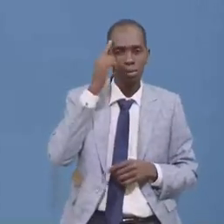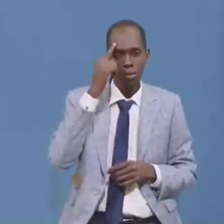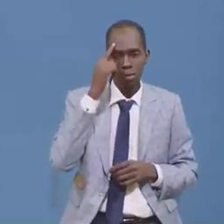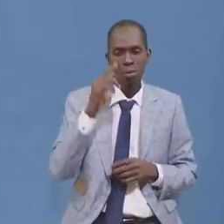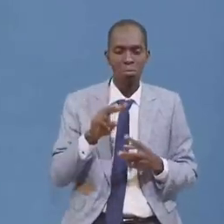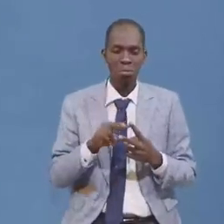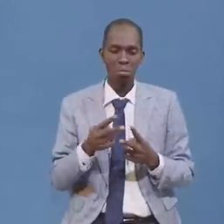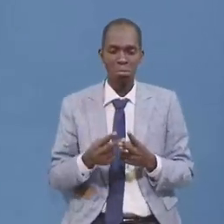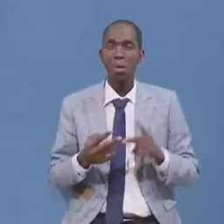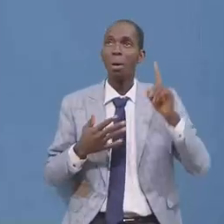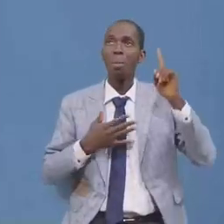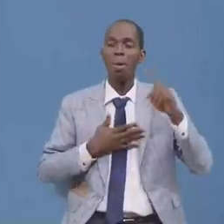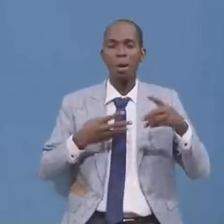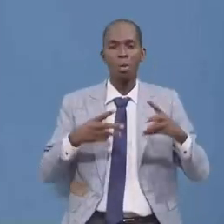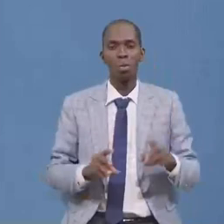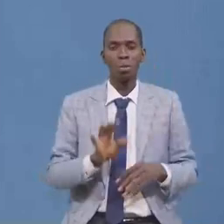et mes voix ne sont pas vos voix.